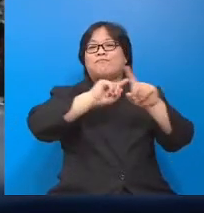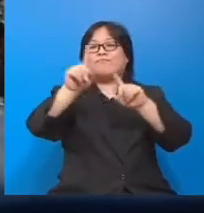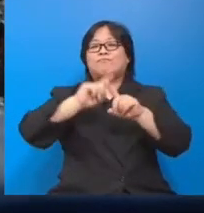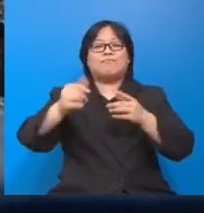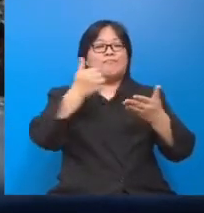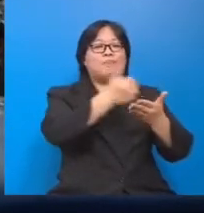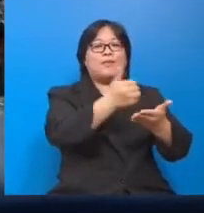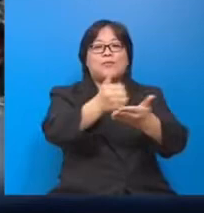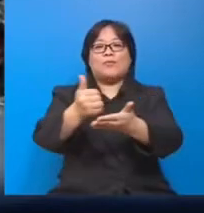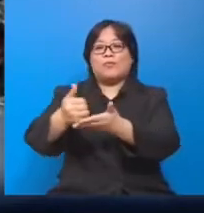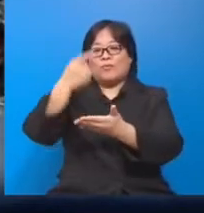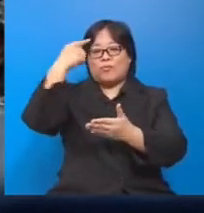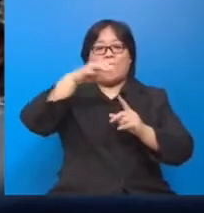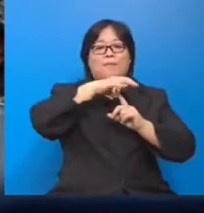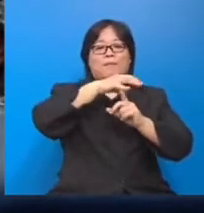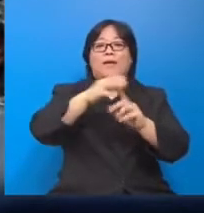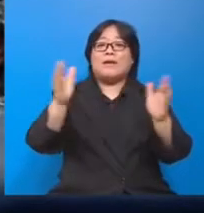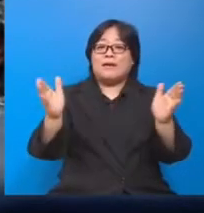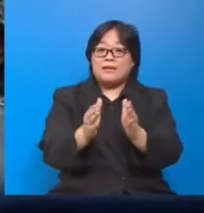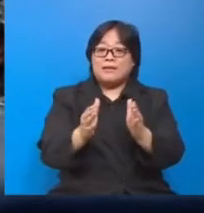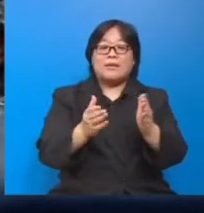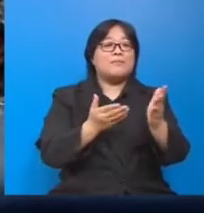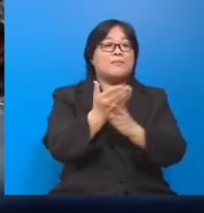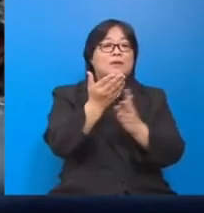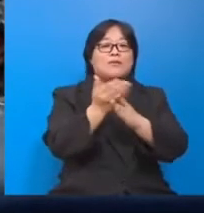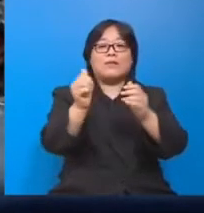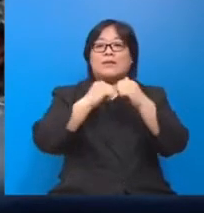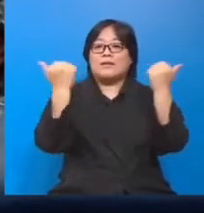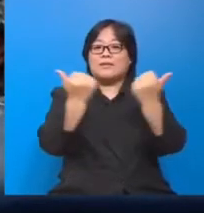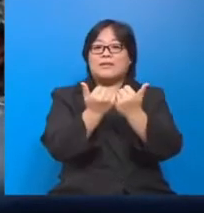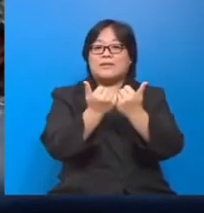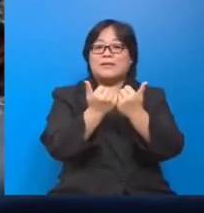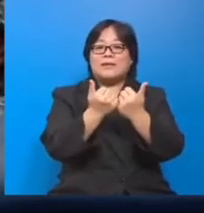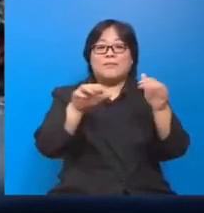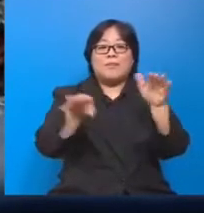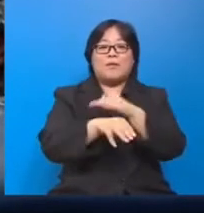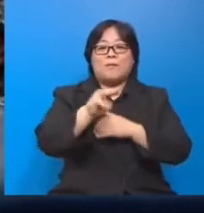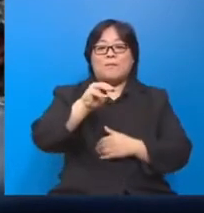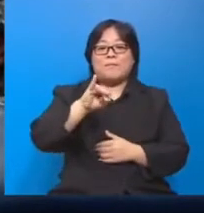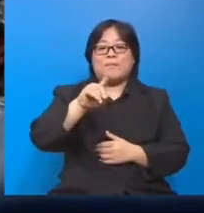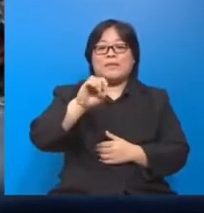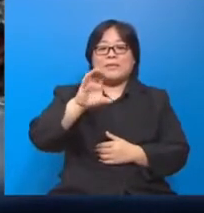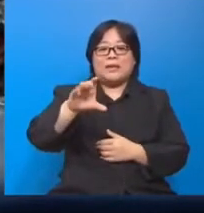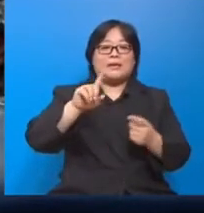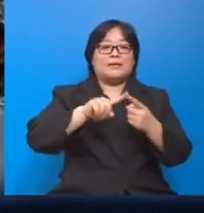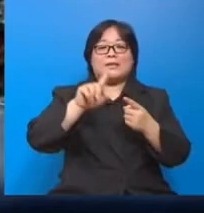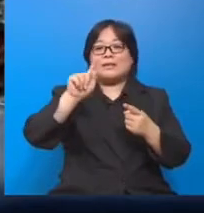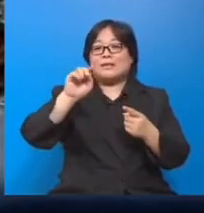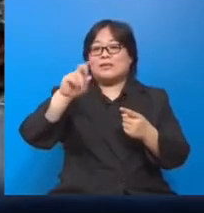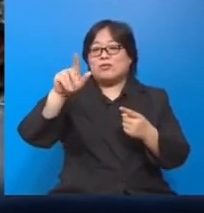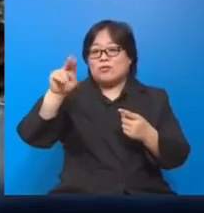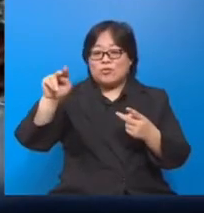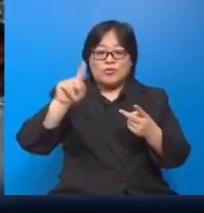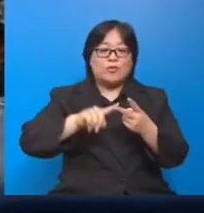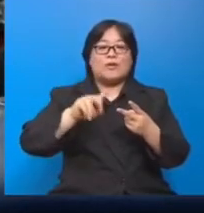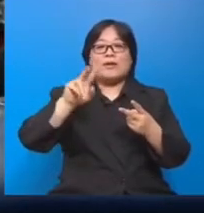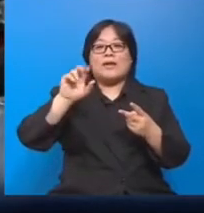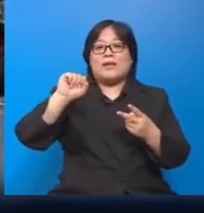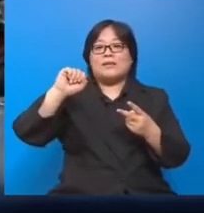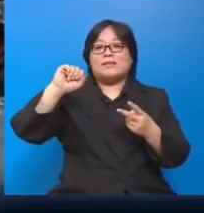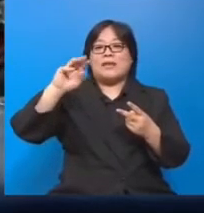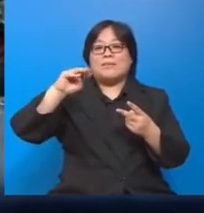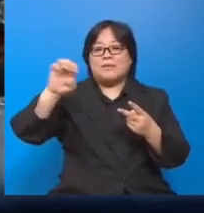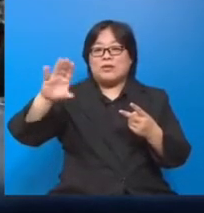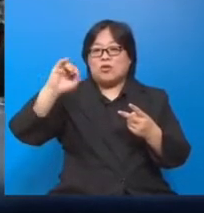berbagai bantuan kepada penjajah penyangga kecil melalui agency pelaksana di bawah mydex seperti tekun nasional SMK